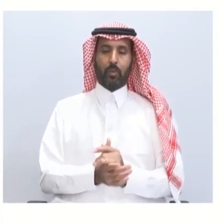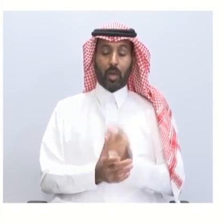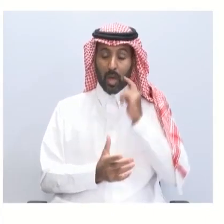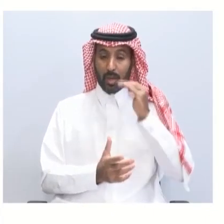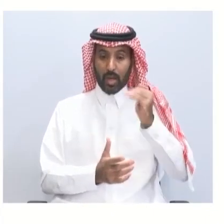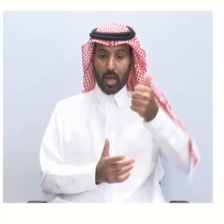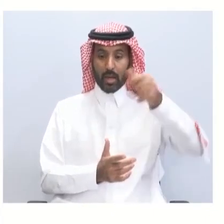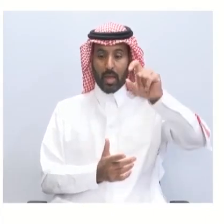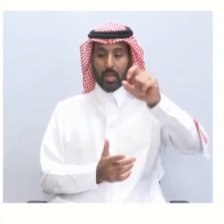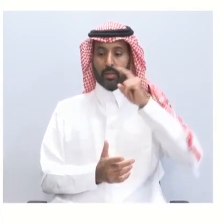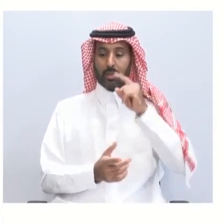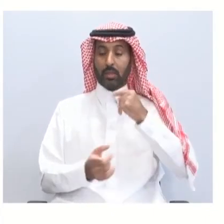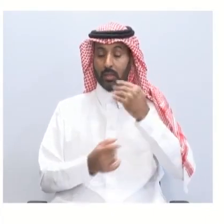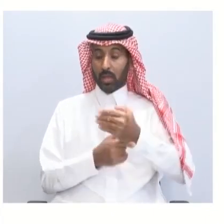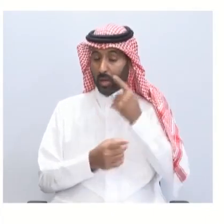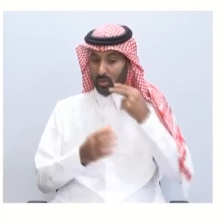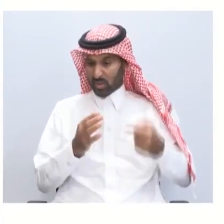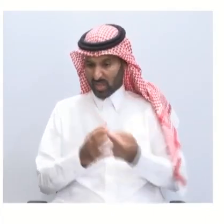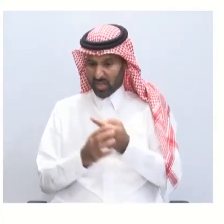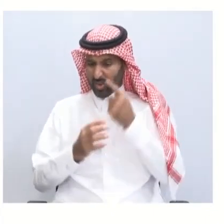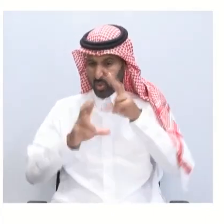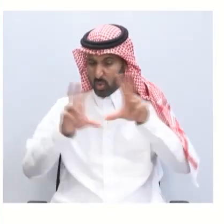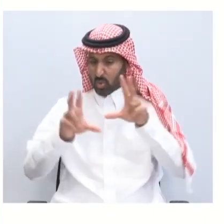خالد تعرض لانتهاك